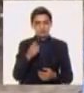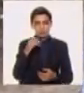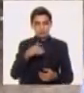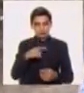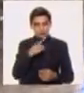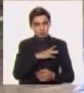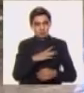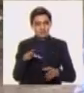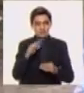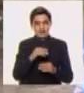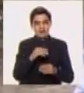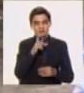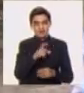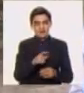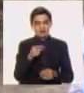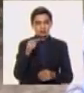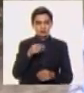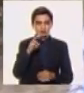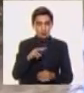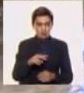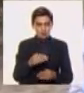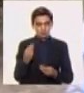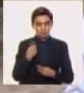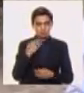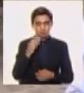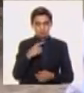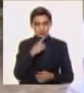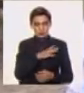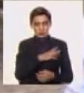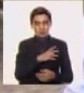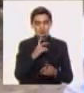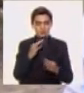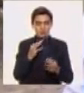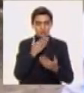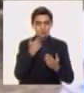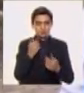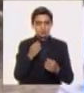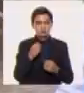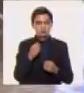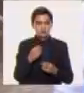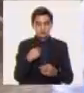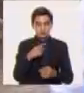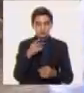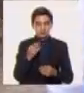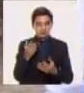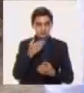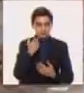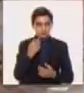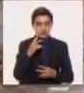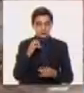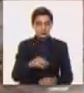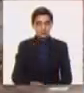бір баш адамға. 1000 доллар. 1000 доллар бар бұны айтқан, бірақ алған жоқсы? Жоқ, әлі алғанымыз